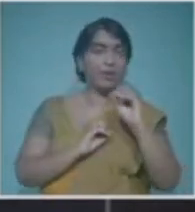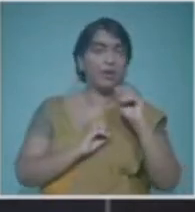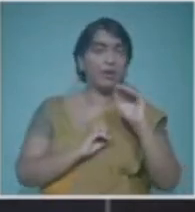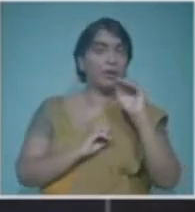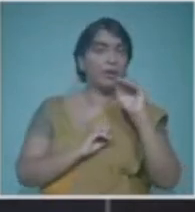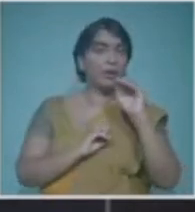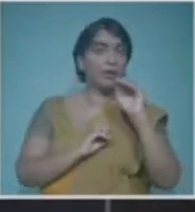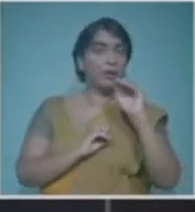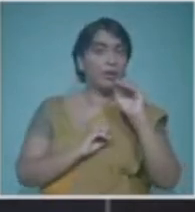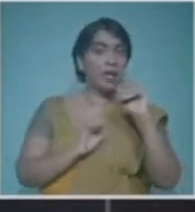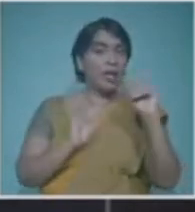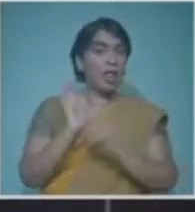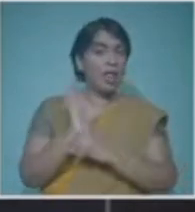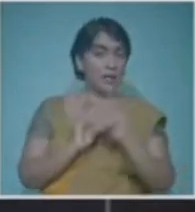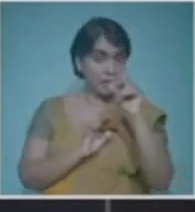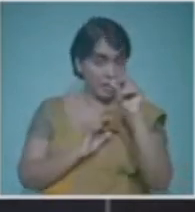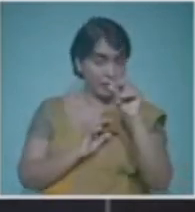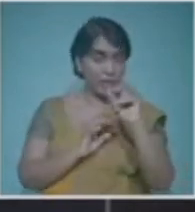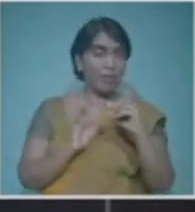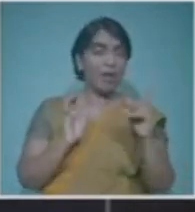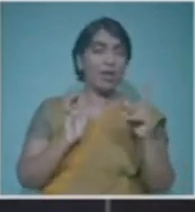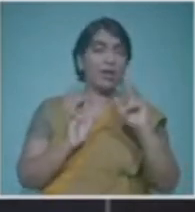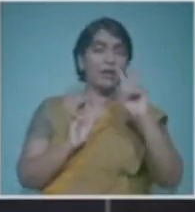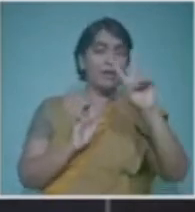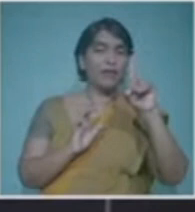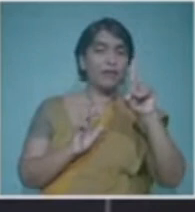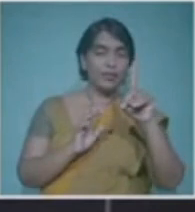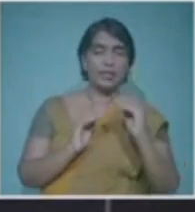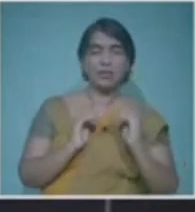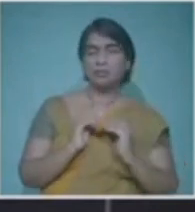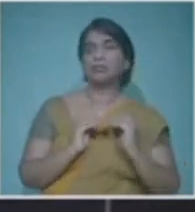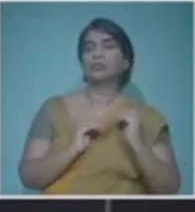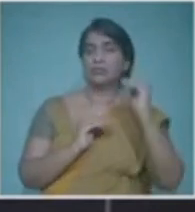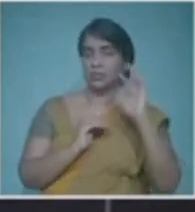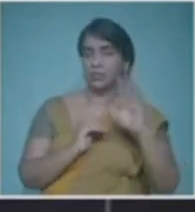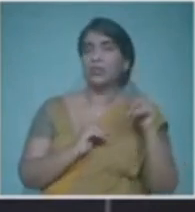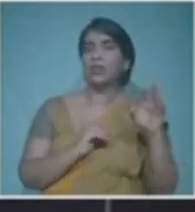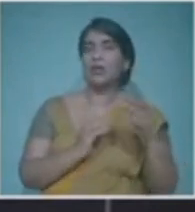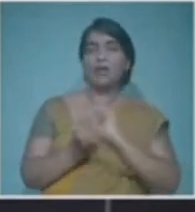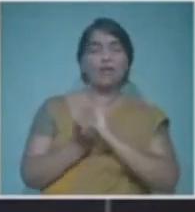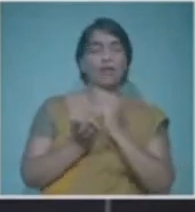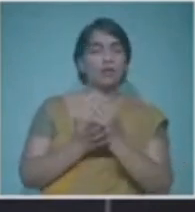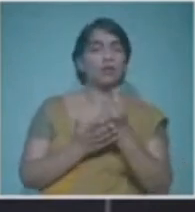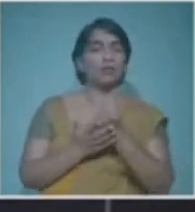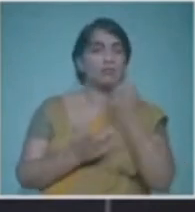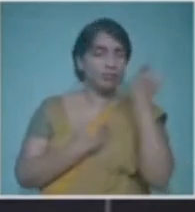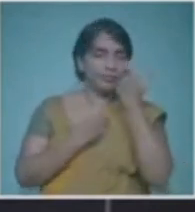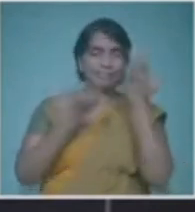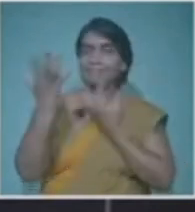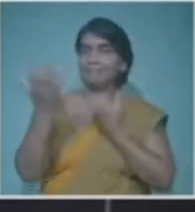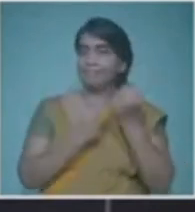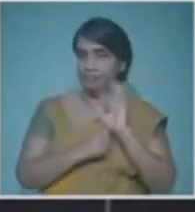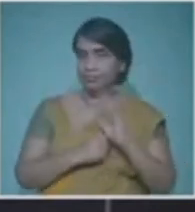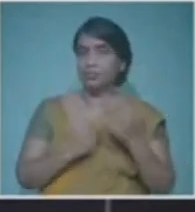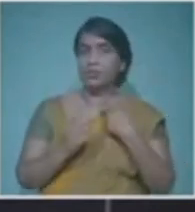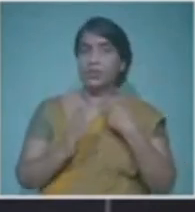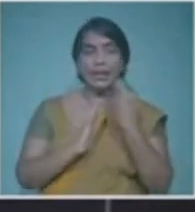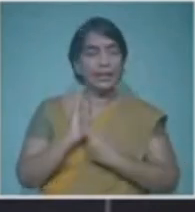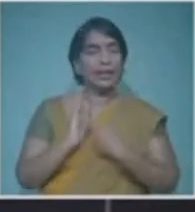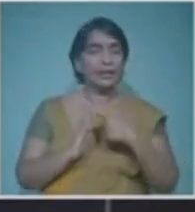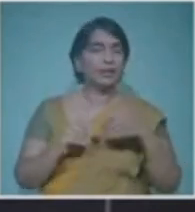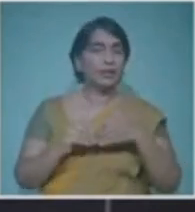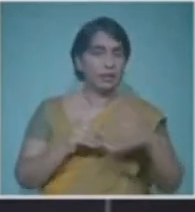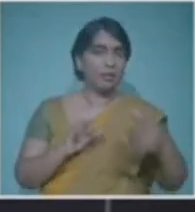150 ලක්ෂ 11 21 දක්වා වැඩි කිරීමට යෝජනා කරලා තිනෝ ඒ සඳහා අරුමුදල් සම්පාදනය කරගනිමින් තිබෙනවා අවශ්‍ය චක්‍රලේඛන අපි